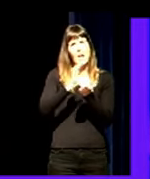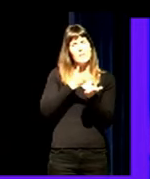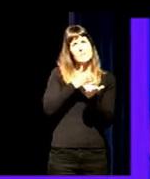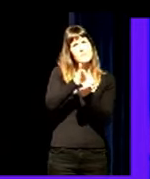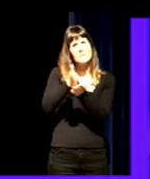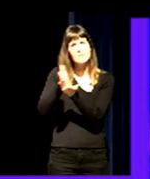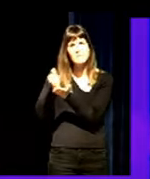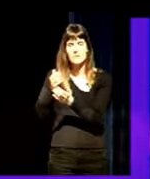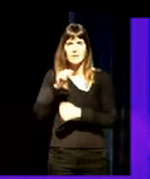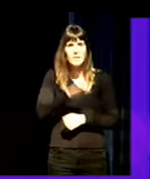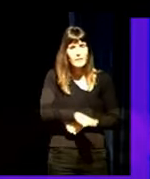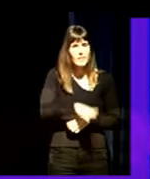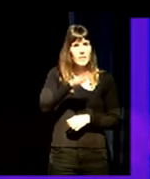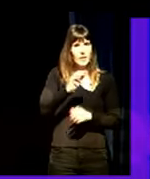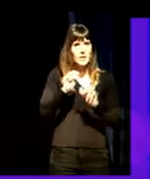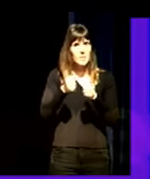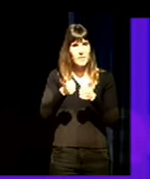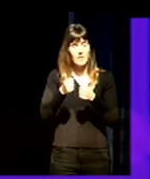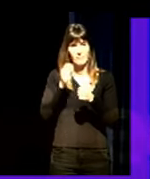oso txilorra gazin ikusten dute YouTube Kids.